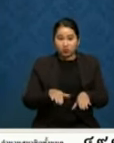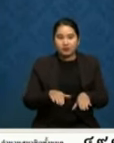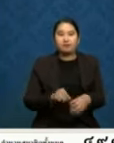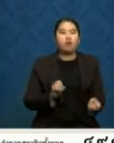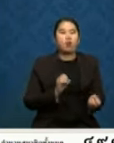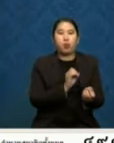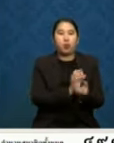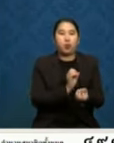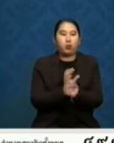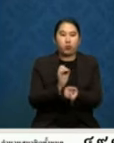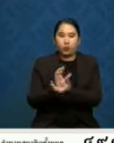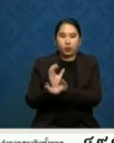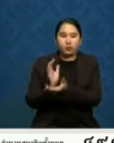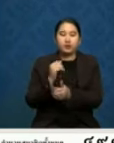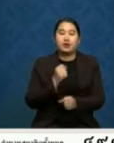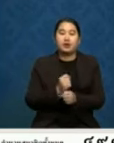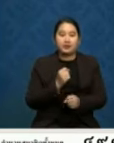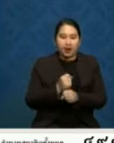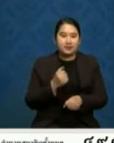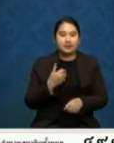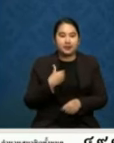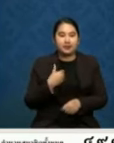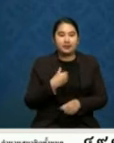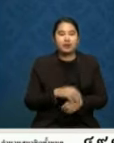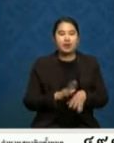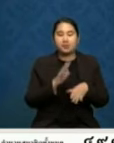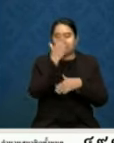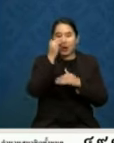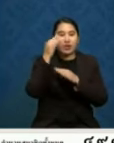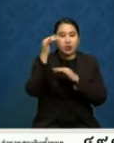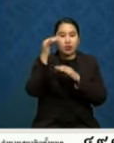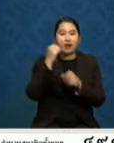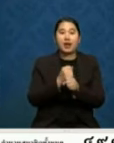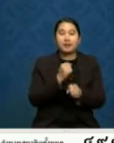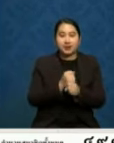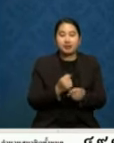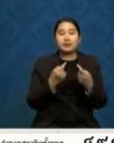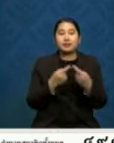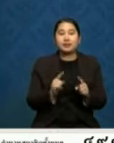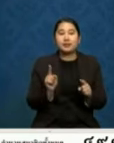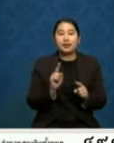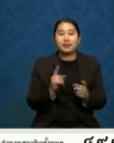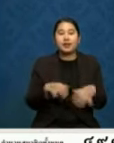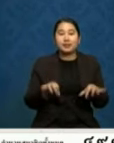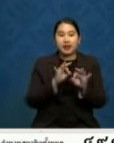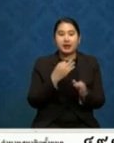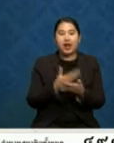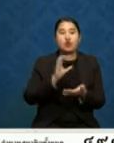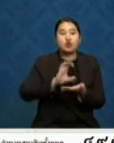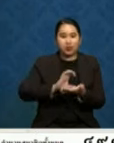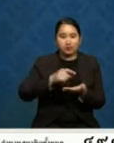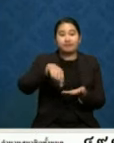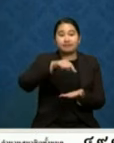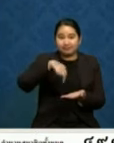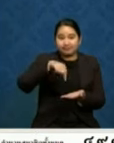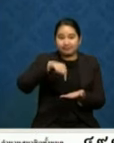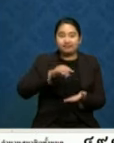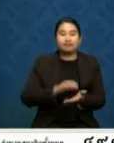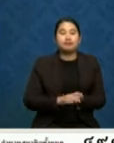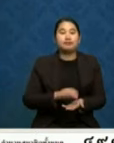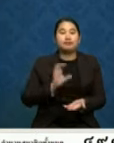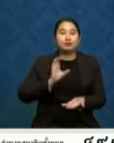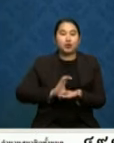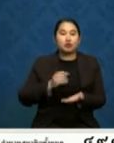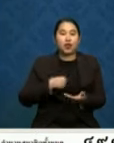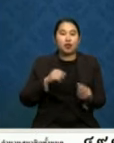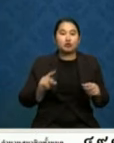กระทบกับภารกิจงานที่ทุกคนได้ตั้งความหวังไว้แต่อย่างไรก็ตามครับเพื่อให้งบประมาณที่มีอยู่ในส่วน